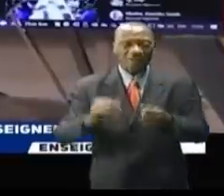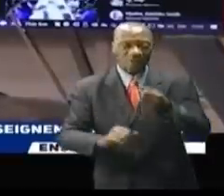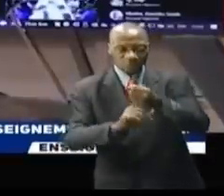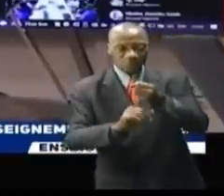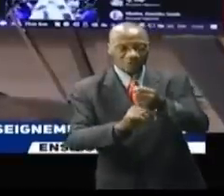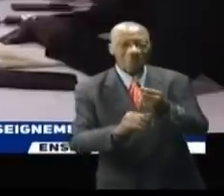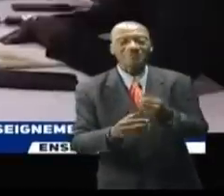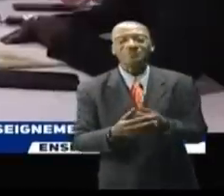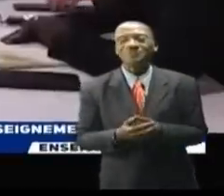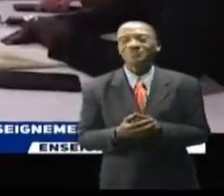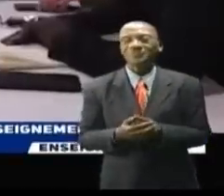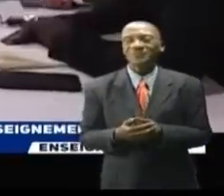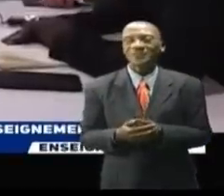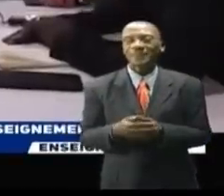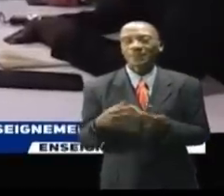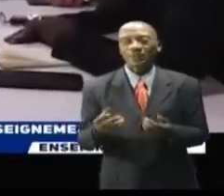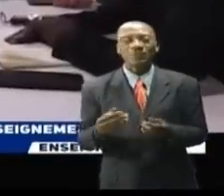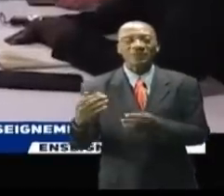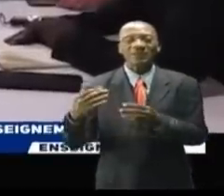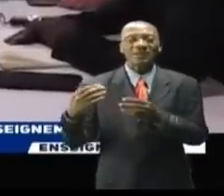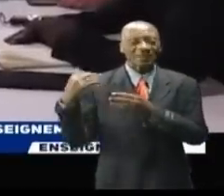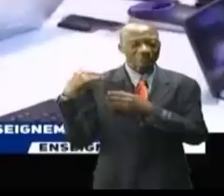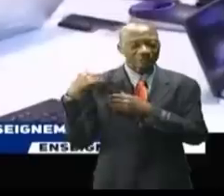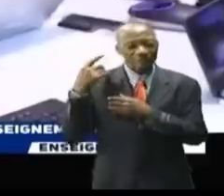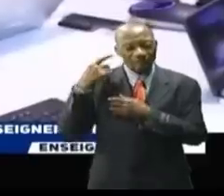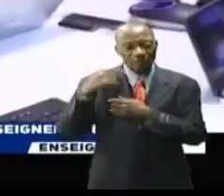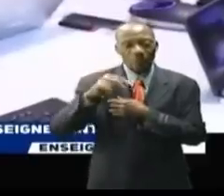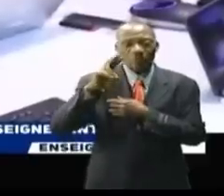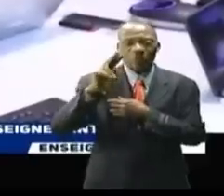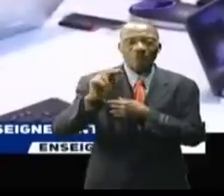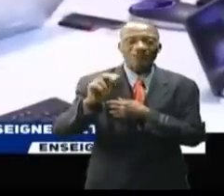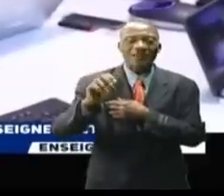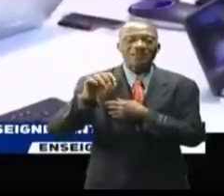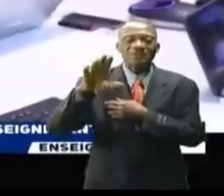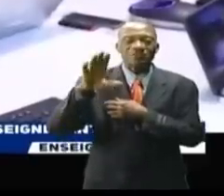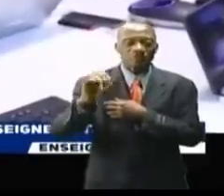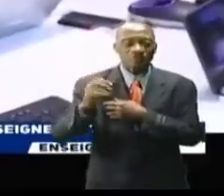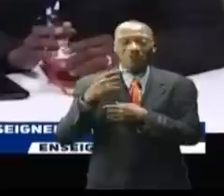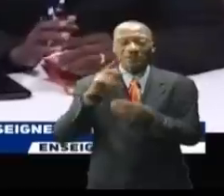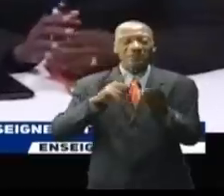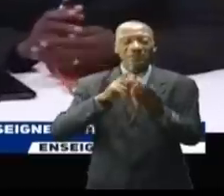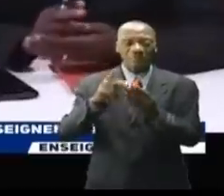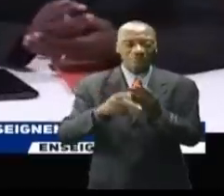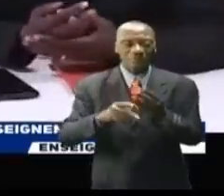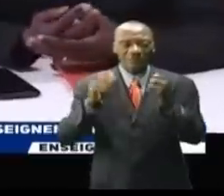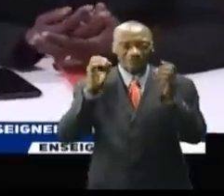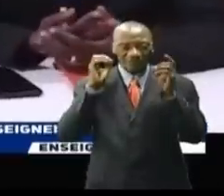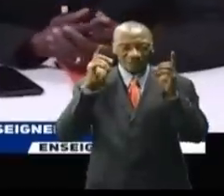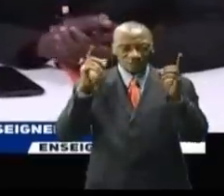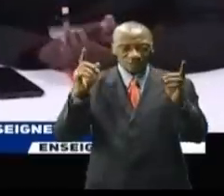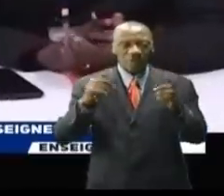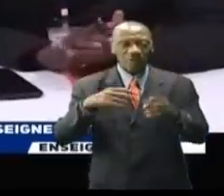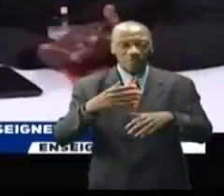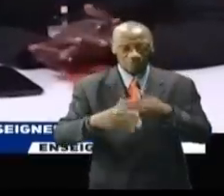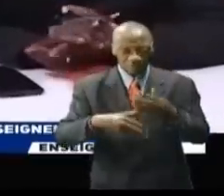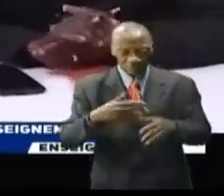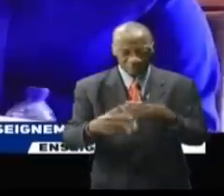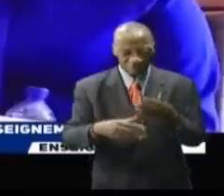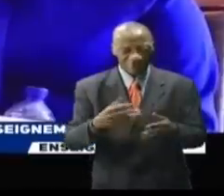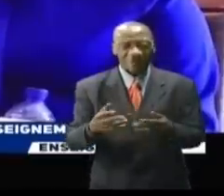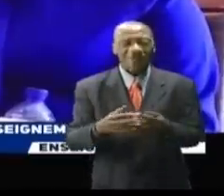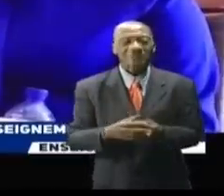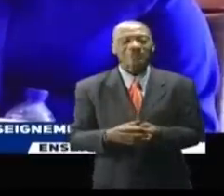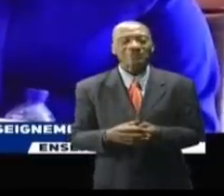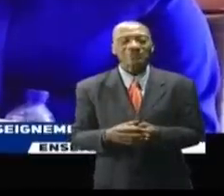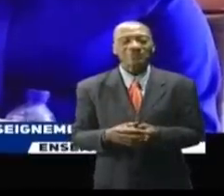pays de l'UNESCO, Isaias Barinto Darossa, ce programme éducatif qui sera validé bientôt est l'aboutissement d'un